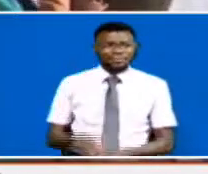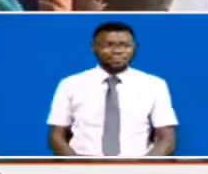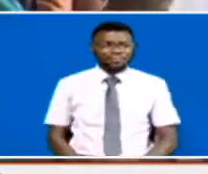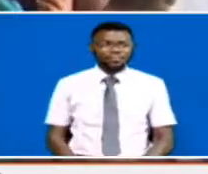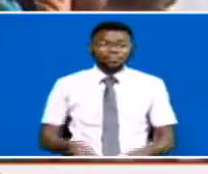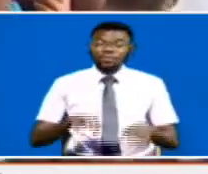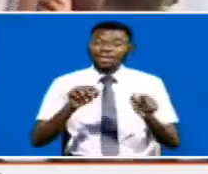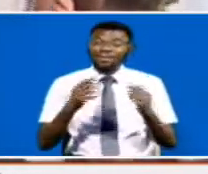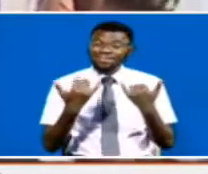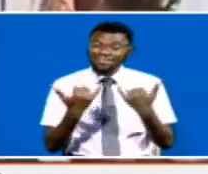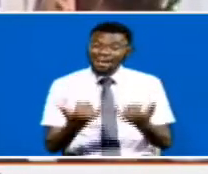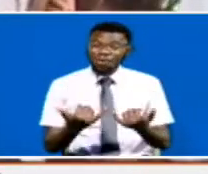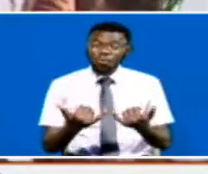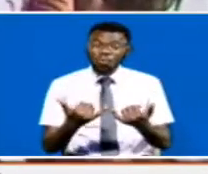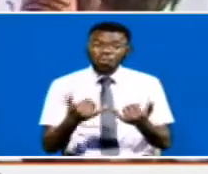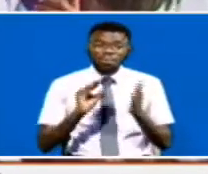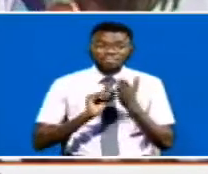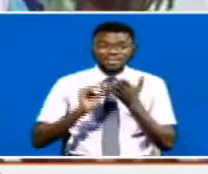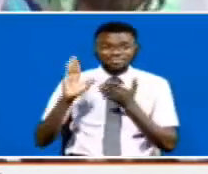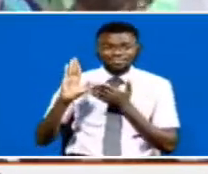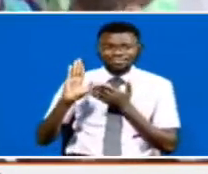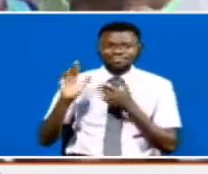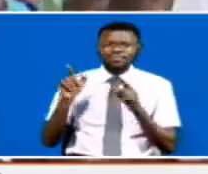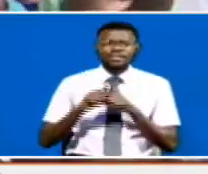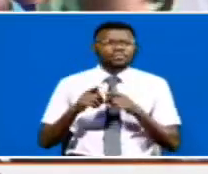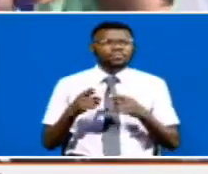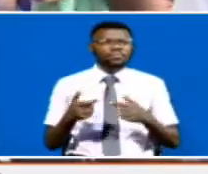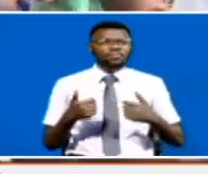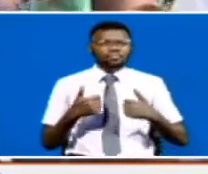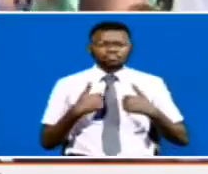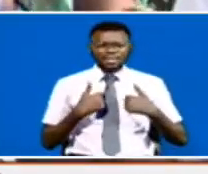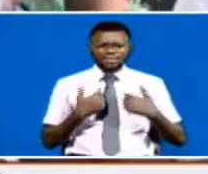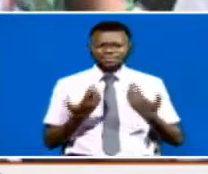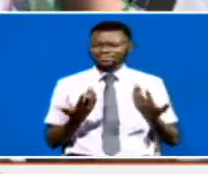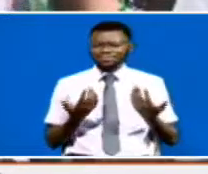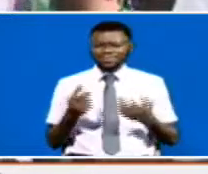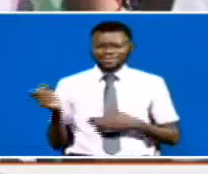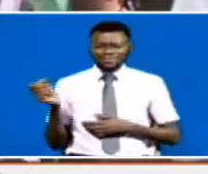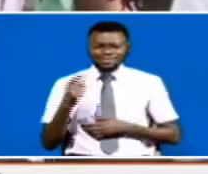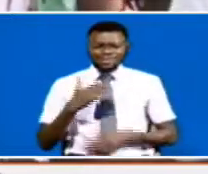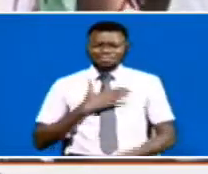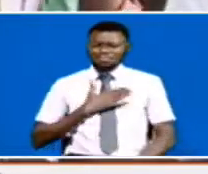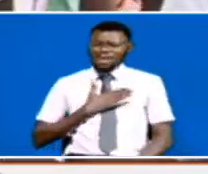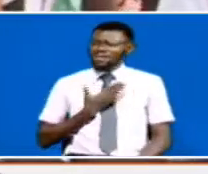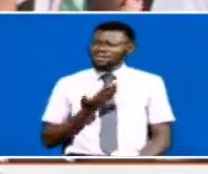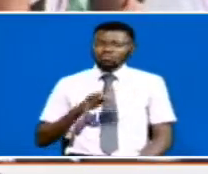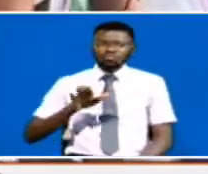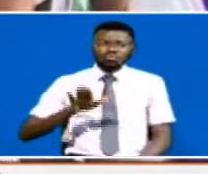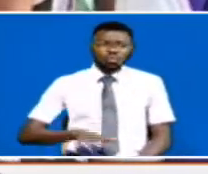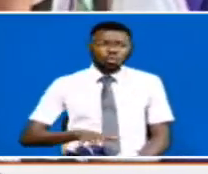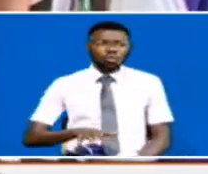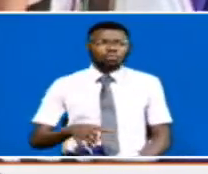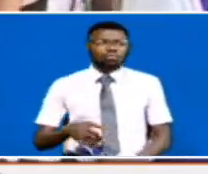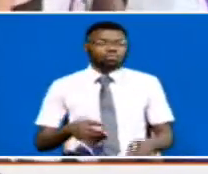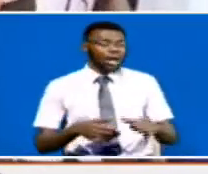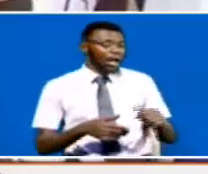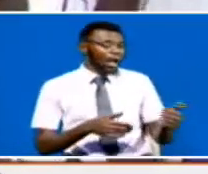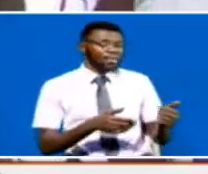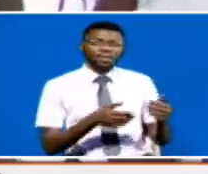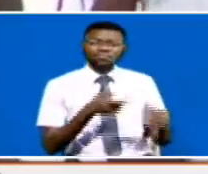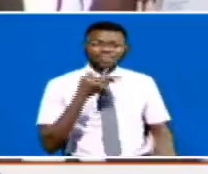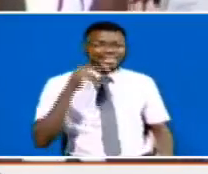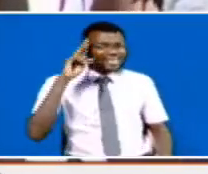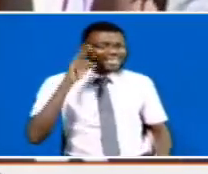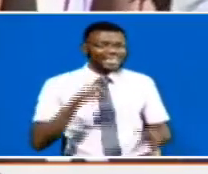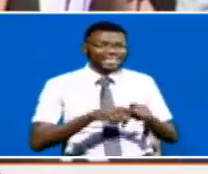juu kiasi. Ikiwa mimi ambaye nina kipato kidogo ninalia, je, mzazi wa kawaida, maisha yamekuwa